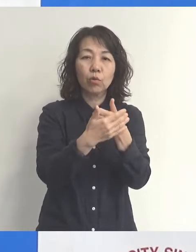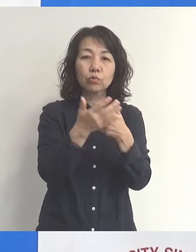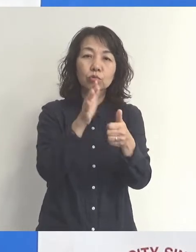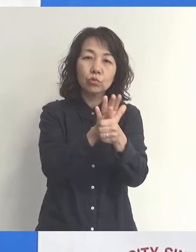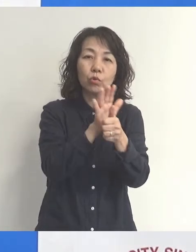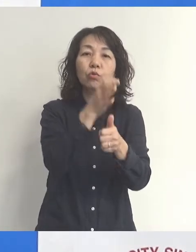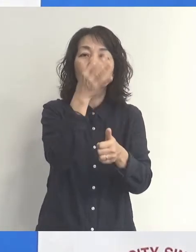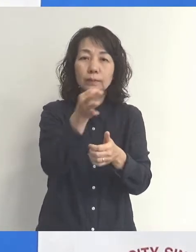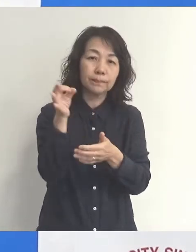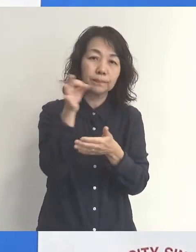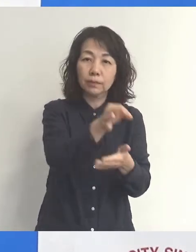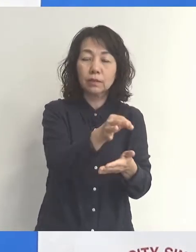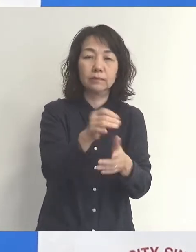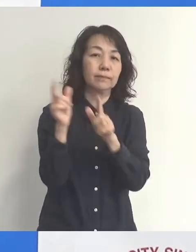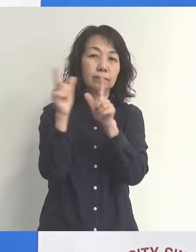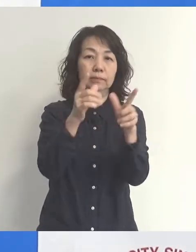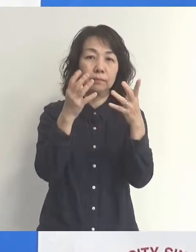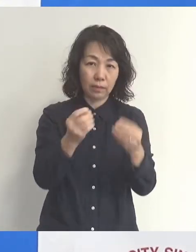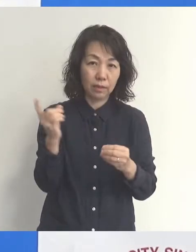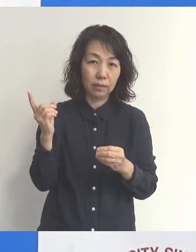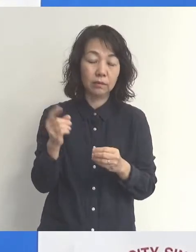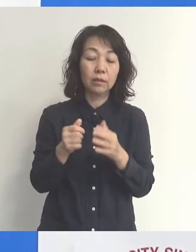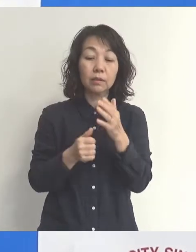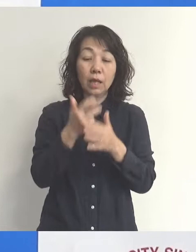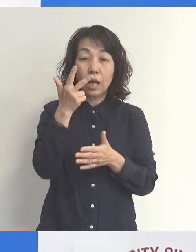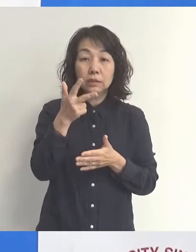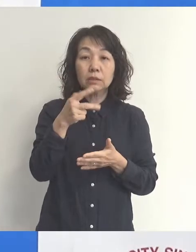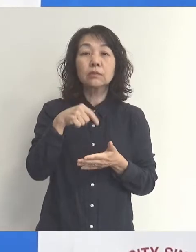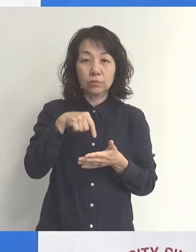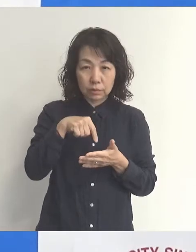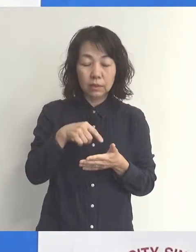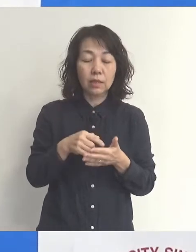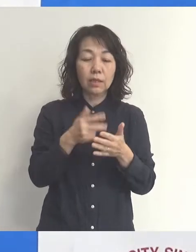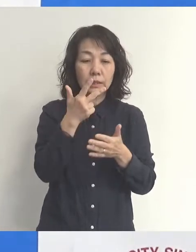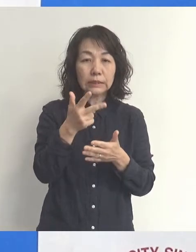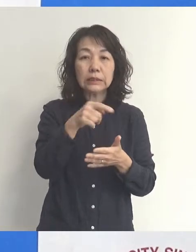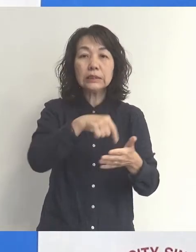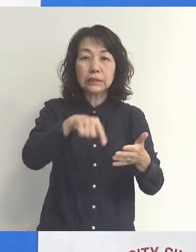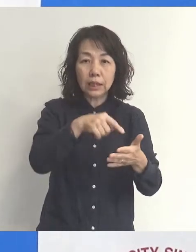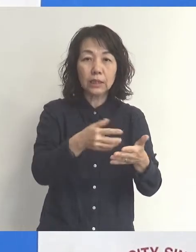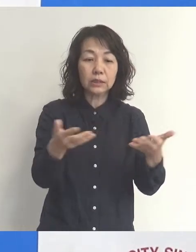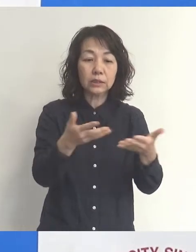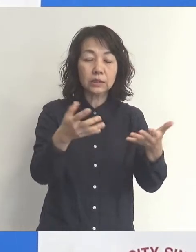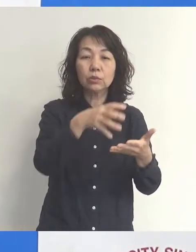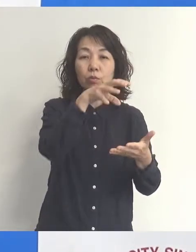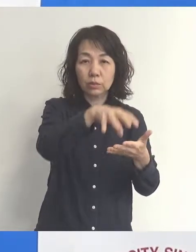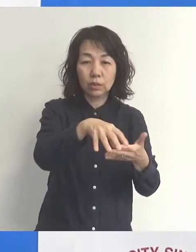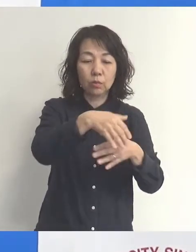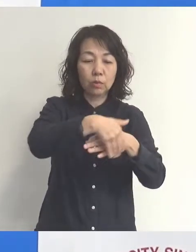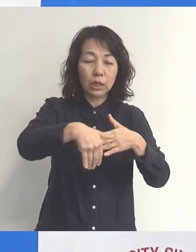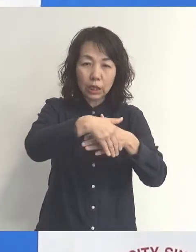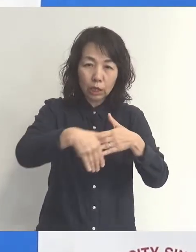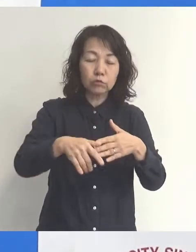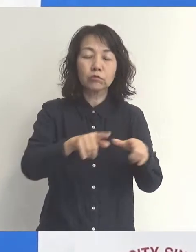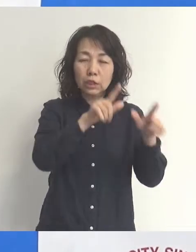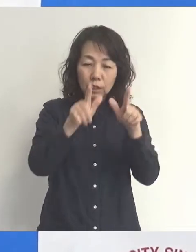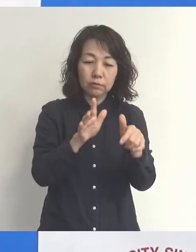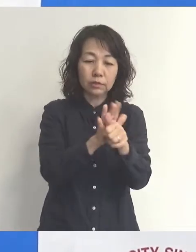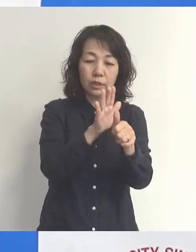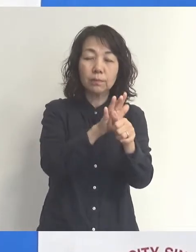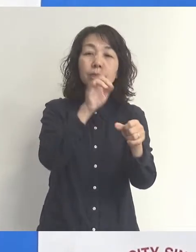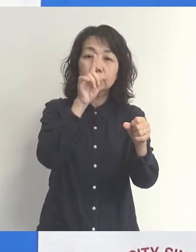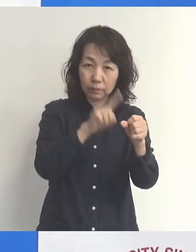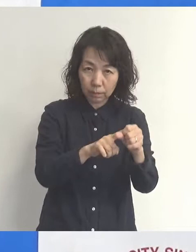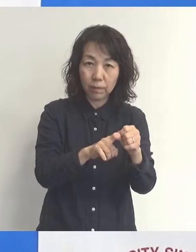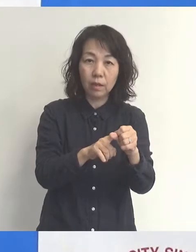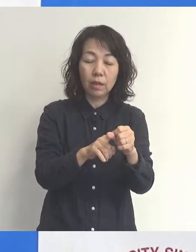。本市といたしましても、市内事業者の事業継続を支援することを目的に、要請